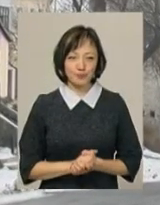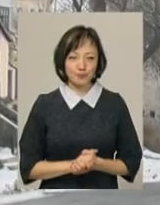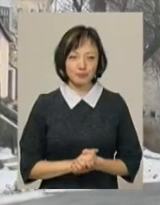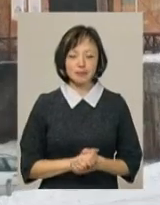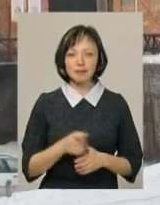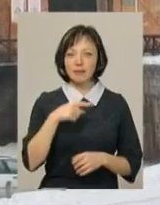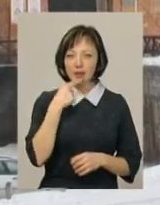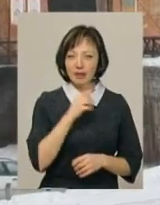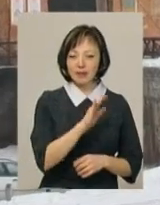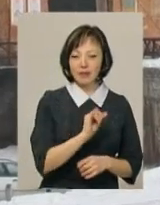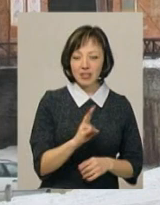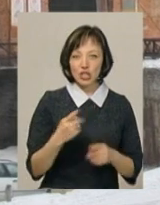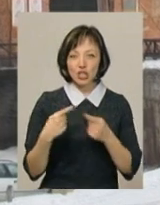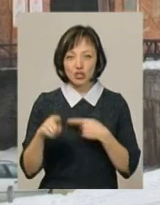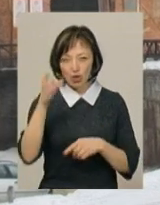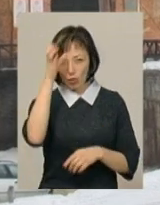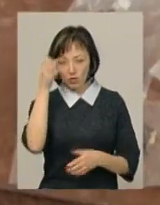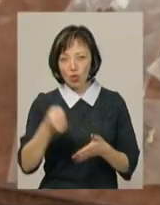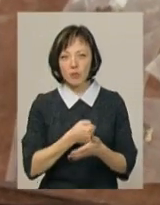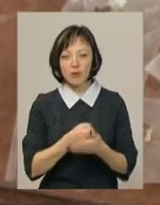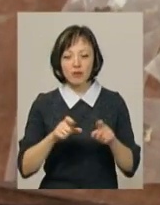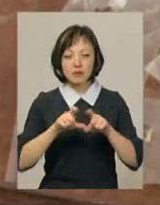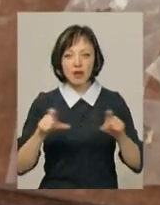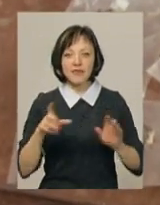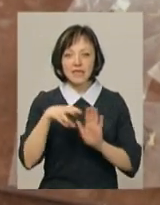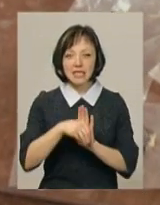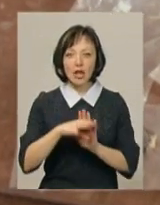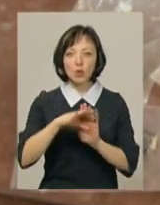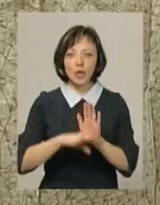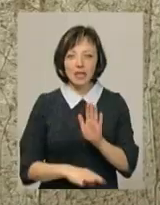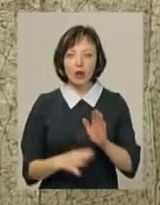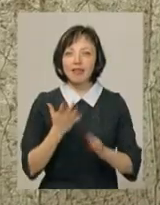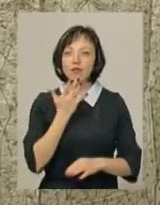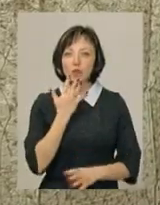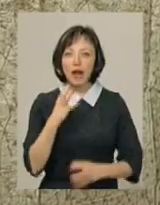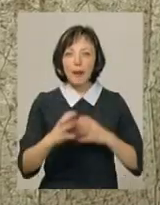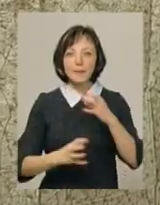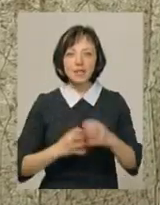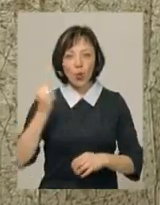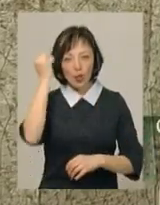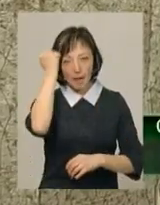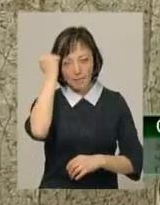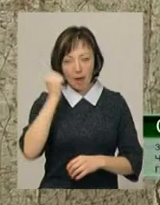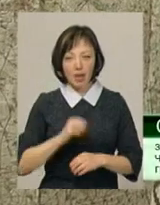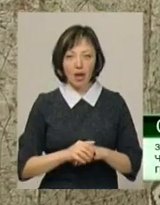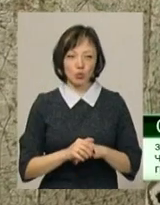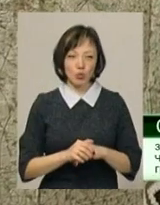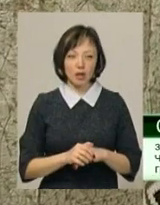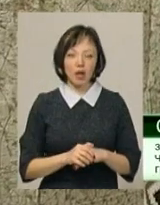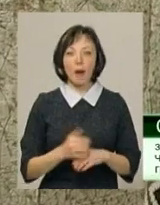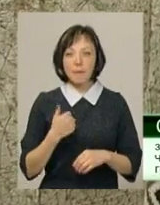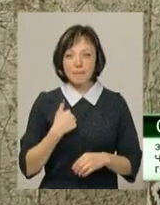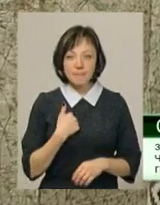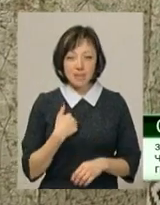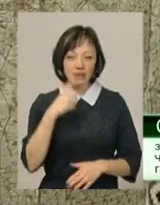каже, і він, і інші науковці лобіюватимуть, щоб об'єкт внесли до реєстру національних і міжнародних пам'яток. Ми надіємося, що